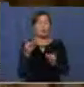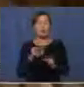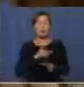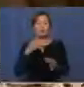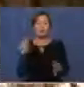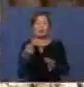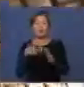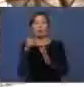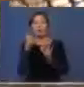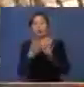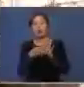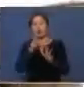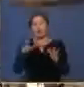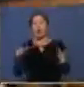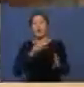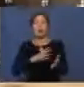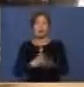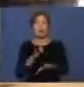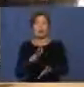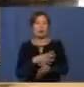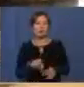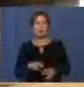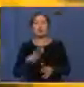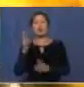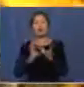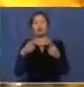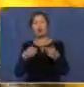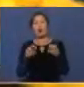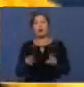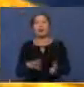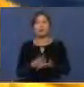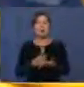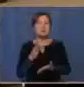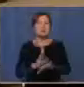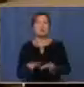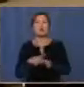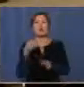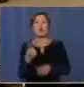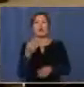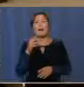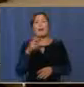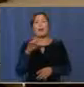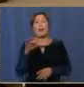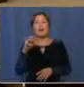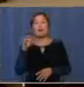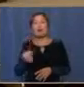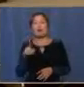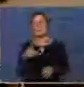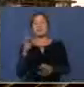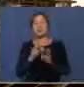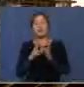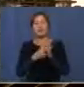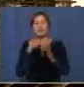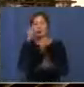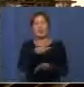қызған уақытта мұнда 1800-ге дейін адам еңбек еткен екен. Зауытта түрлі маман иелері қызмет етеді. Солардың бірі Парахат Аубатыров. Ол бұл зауытта